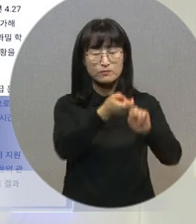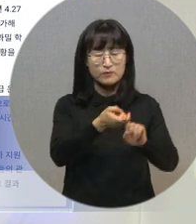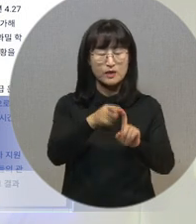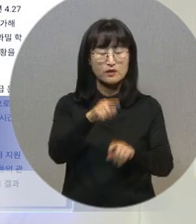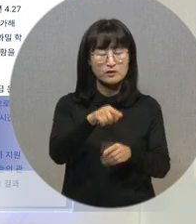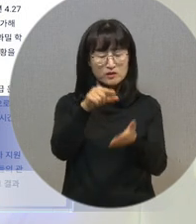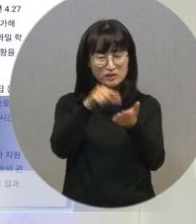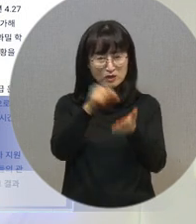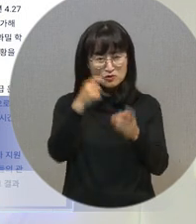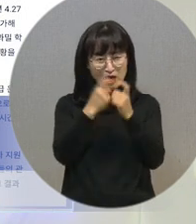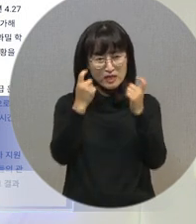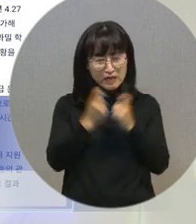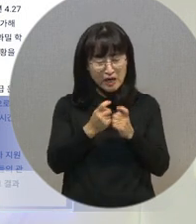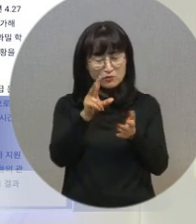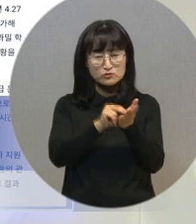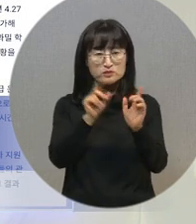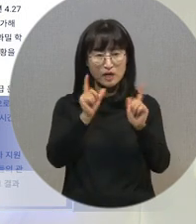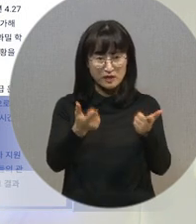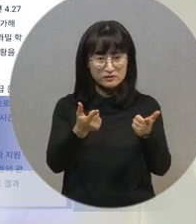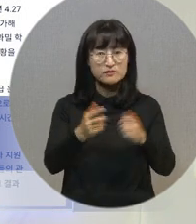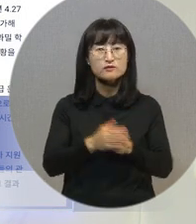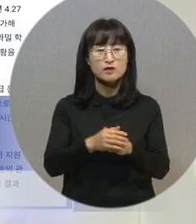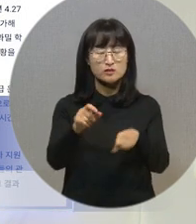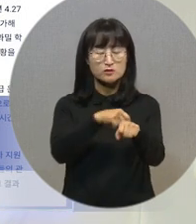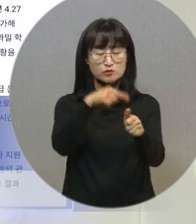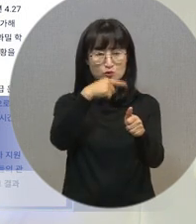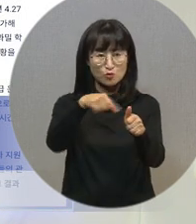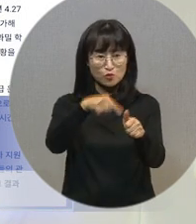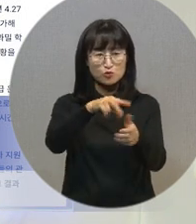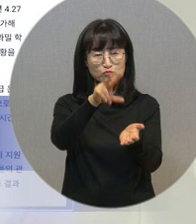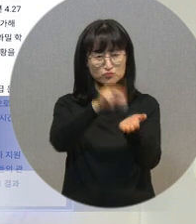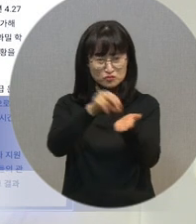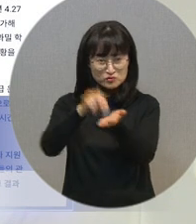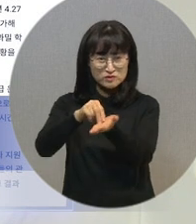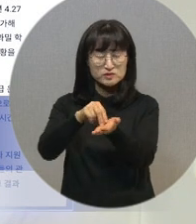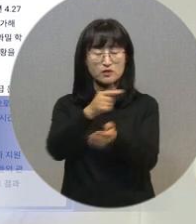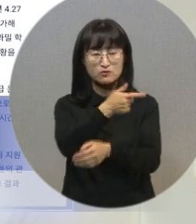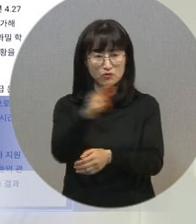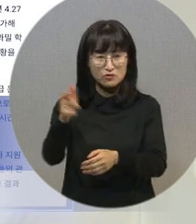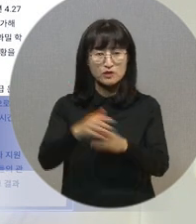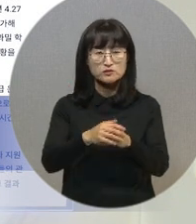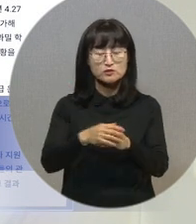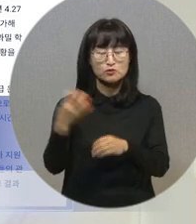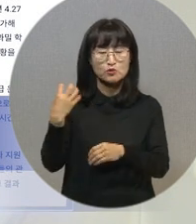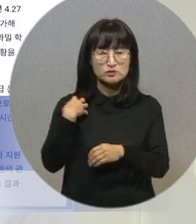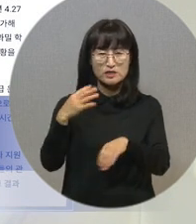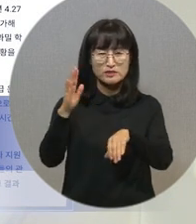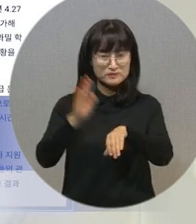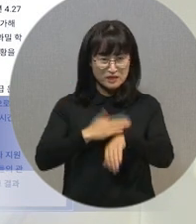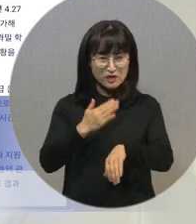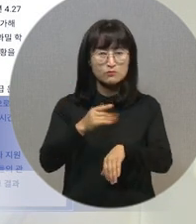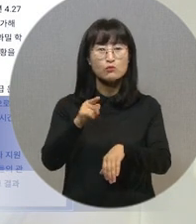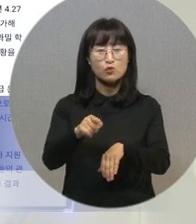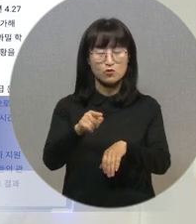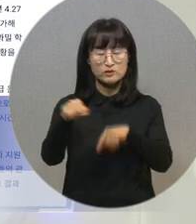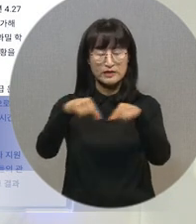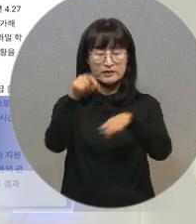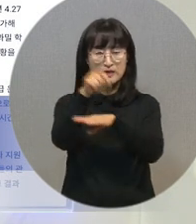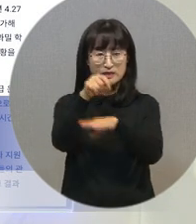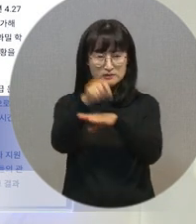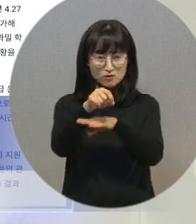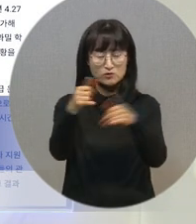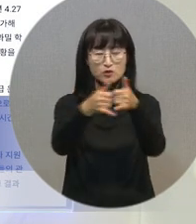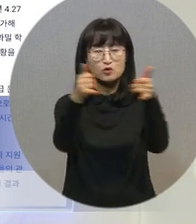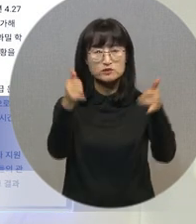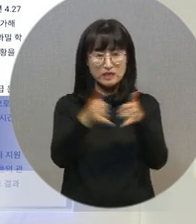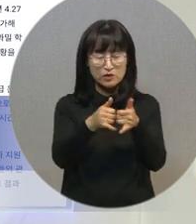단순한 개인의 비극이 아니고 특수교육 현장의 구조적 문제와 무책임한 행정이 만들어낸이 사회적